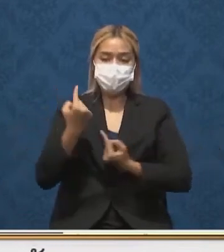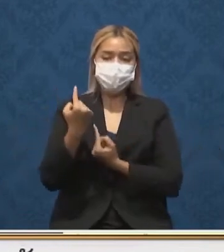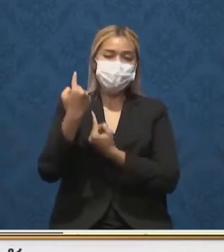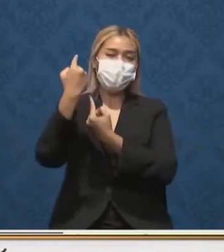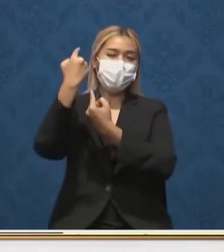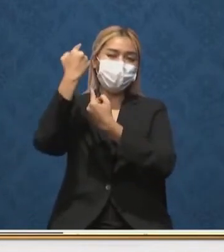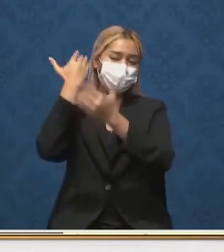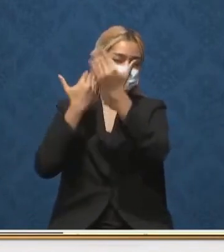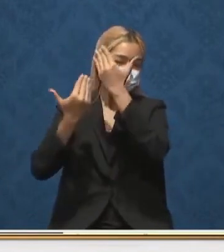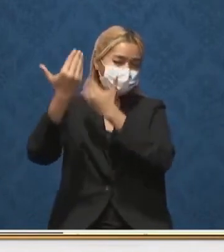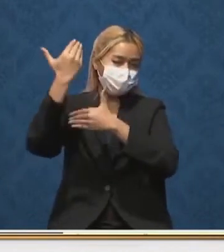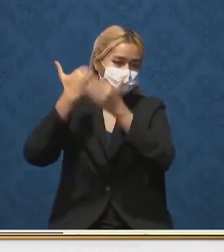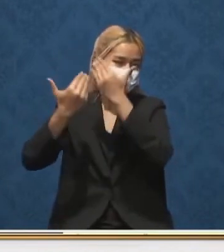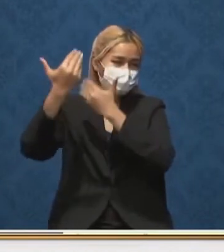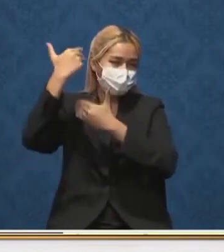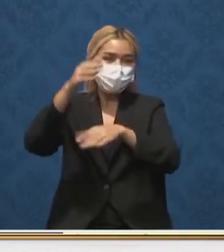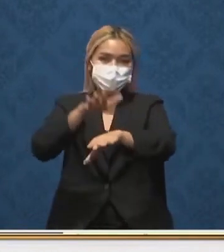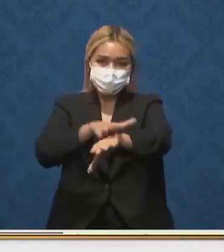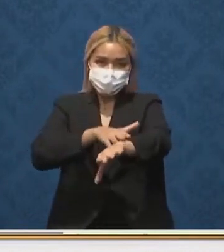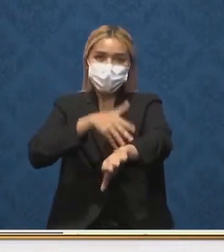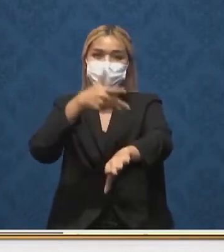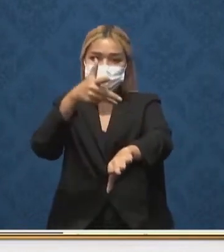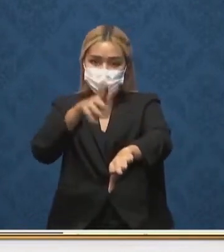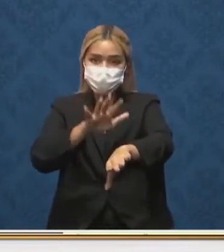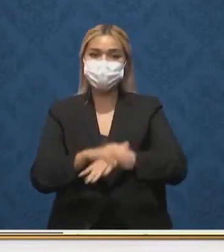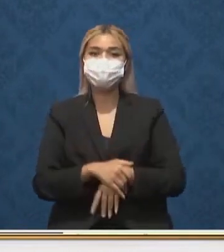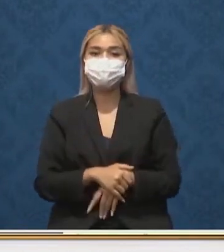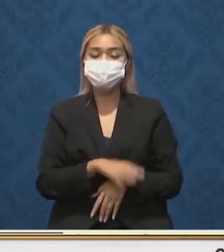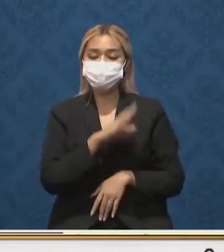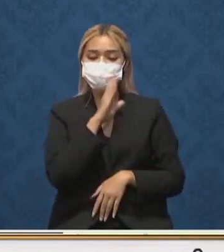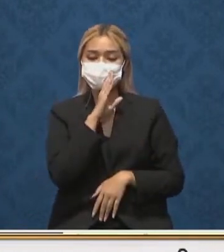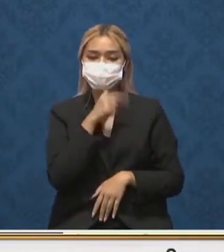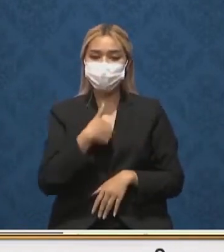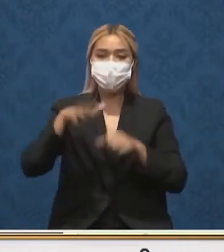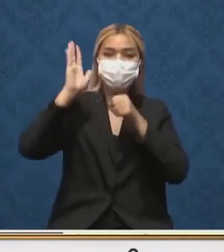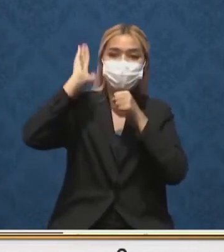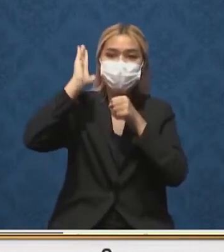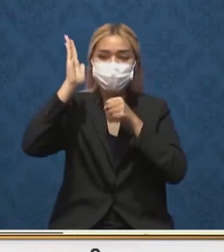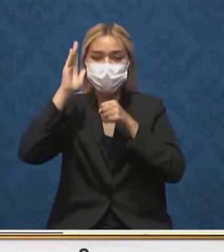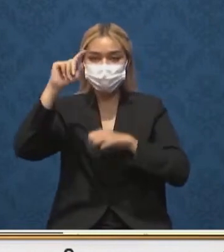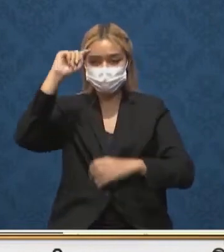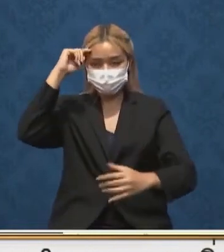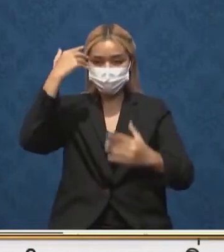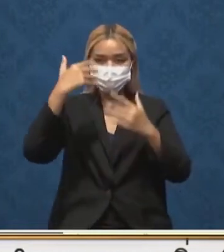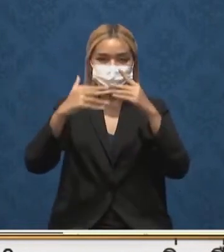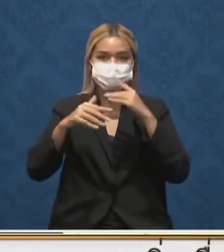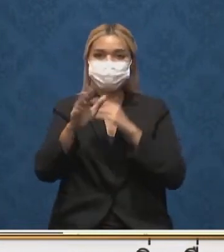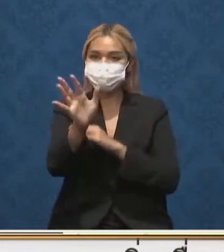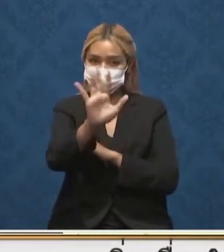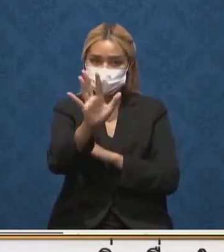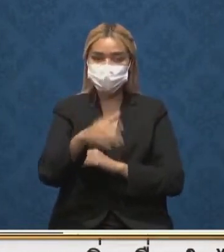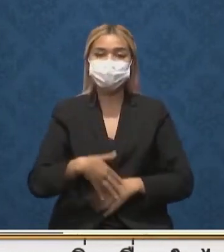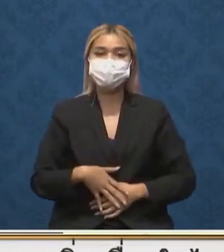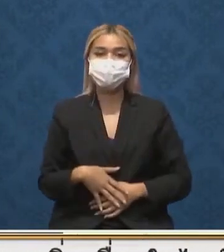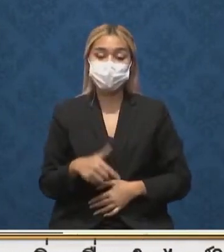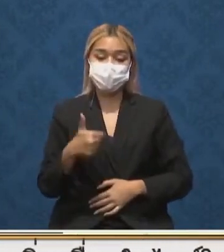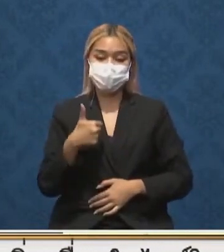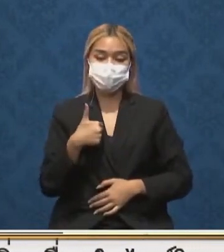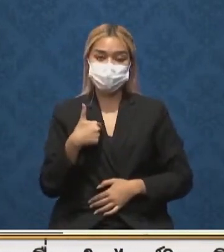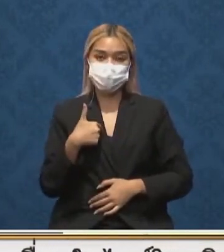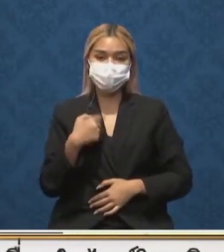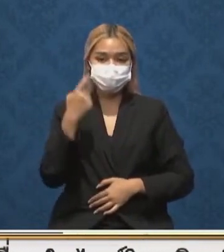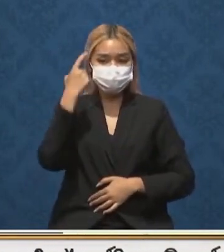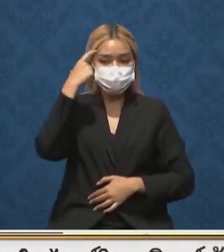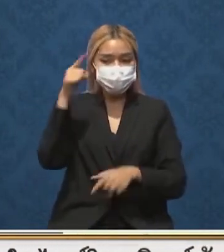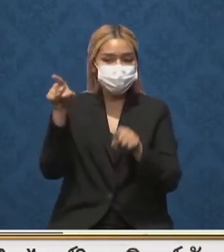เกาะหลีเป๊ะอย่าทำให้คนเข้าใจผิดว่าผมไม่ได้เขไปอยู่อยู่ข้างข้างใดแต่ให้รู้ว่าการ